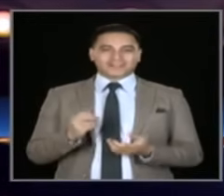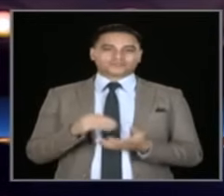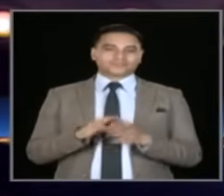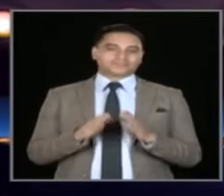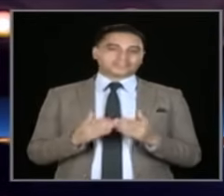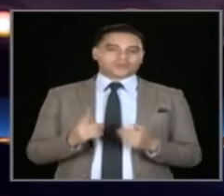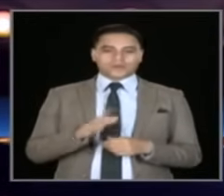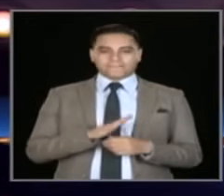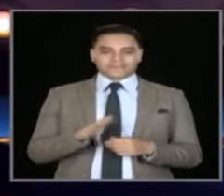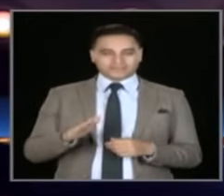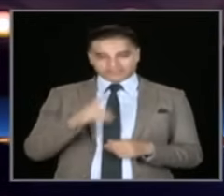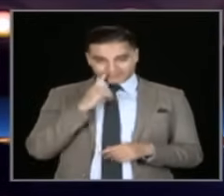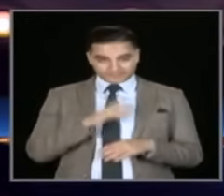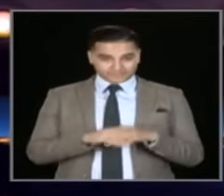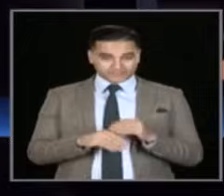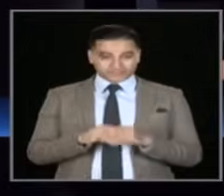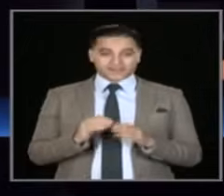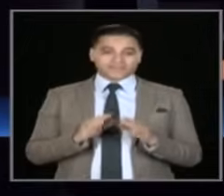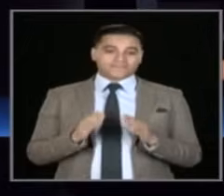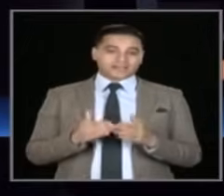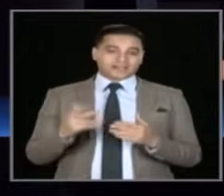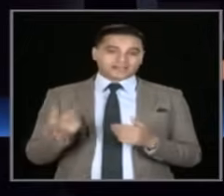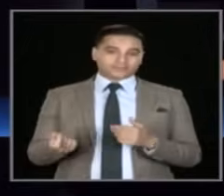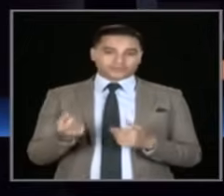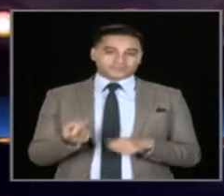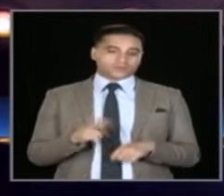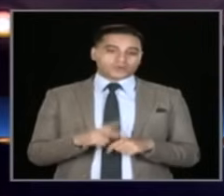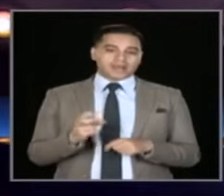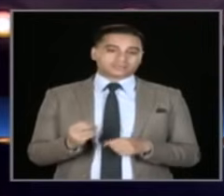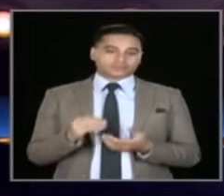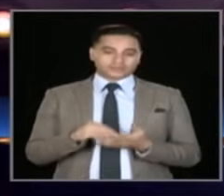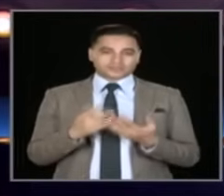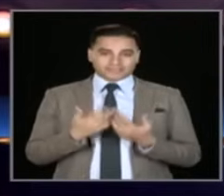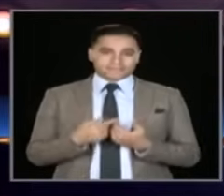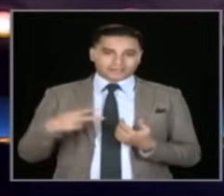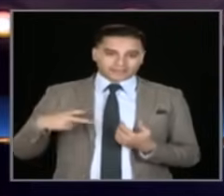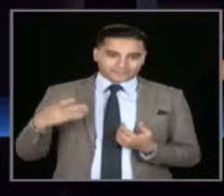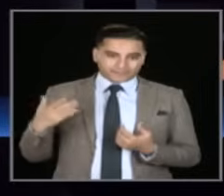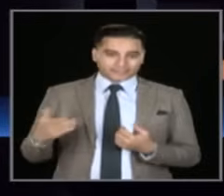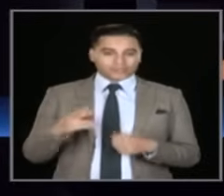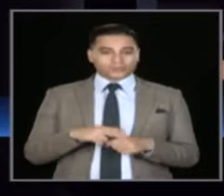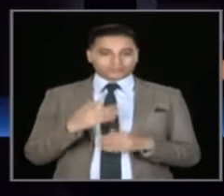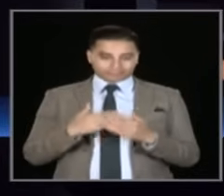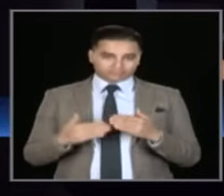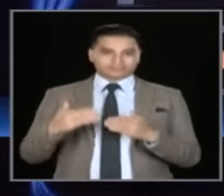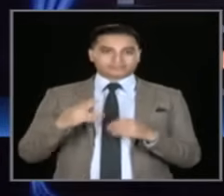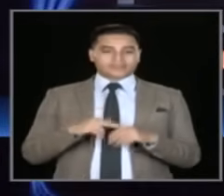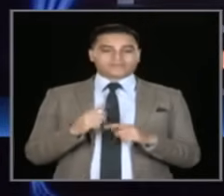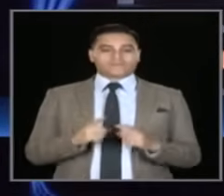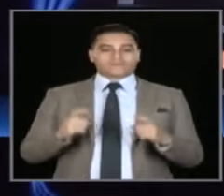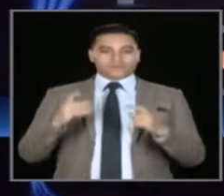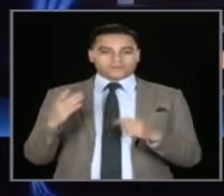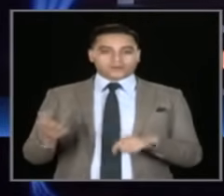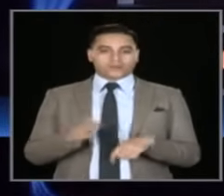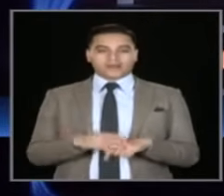25 نقطة الفريق واحد بس. فريق البصمة 55 و25. 80. ترجعوا تاني في المباراة.